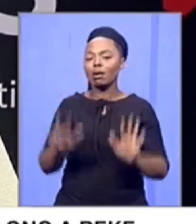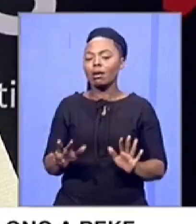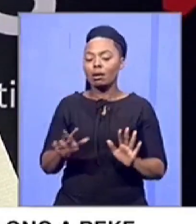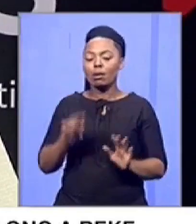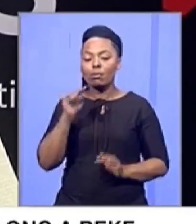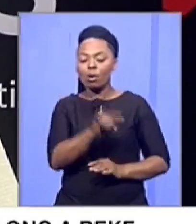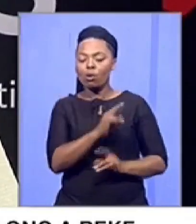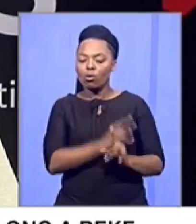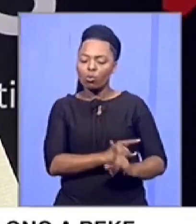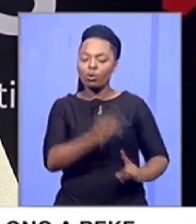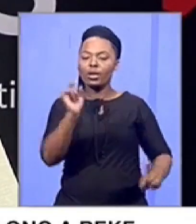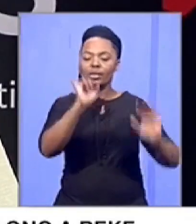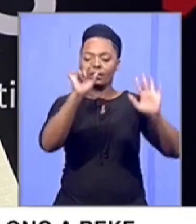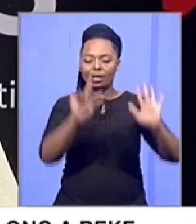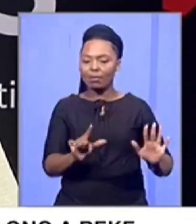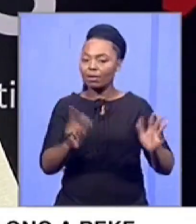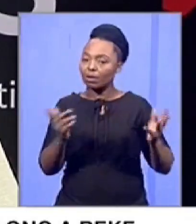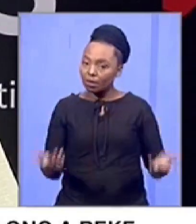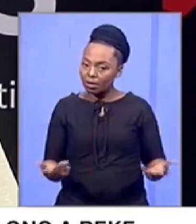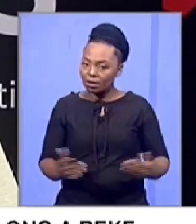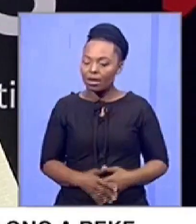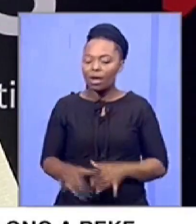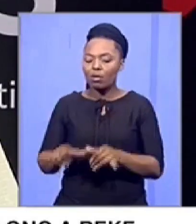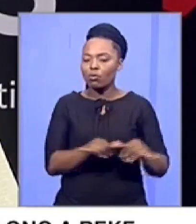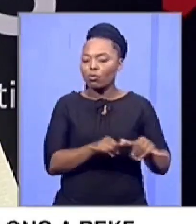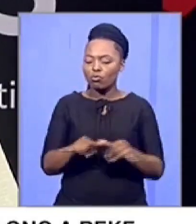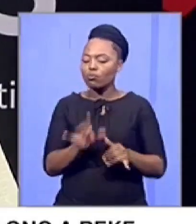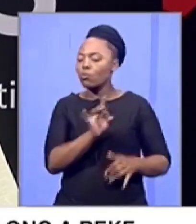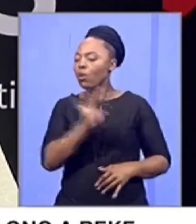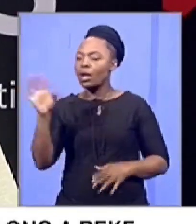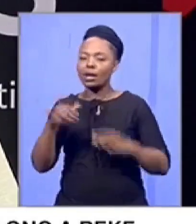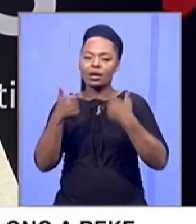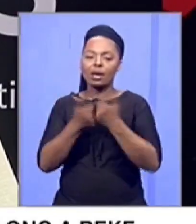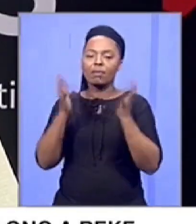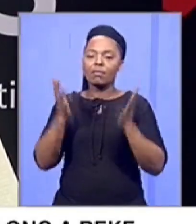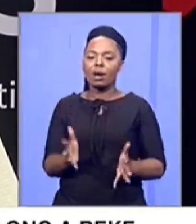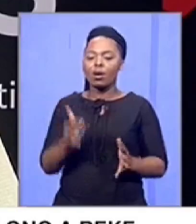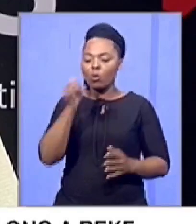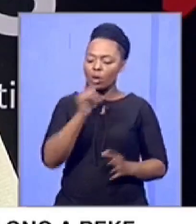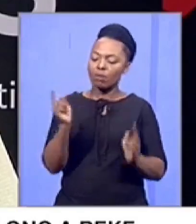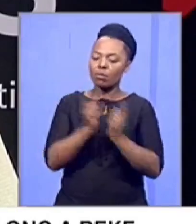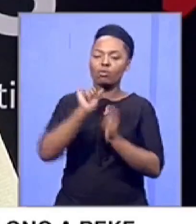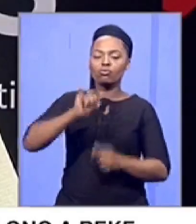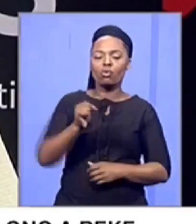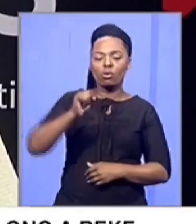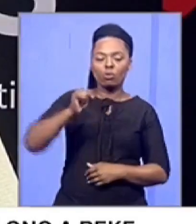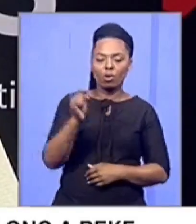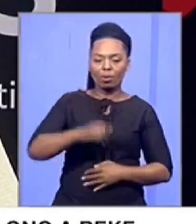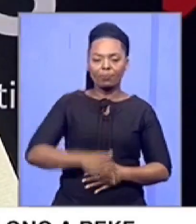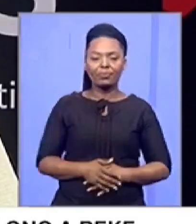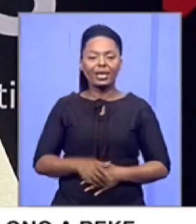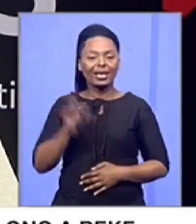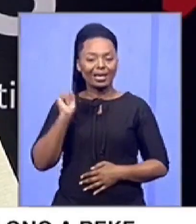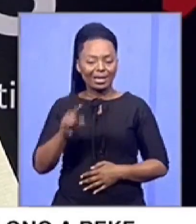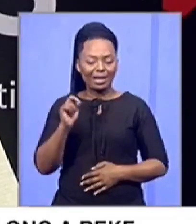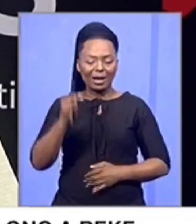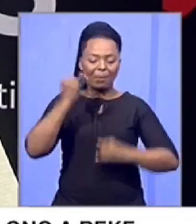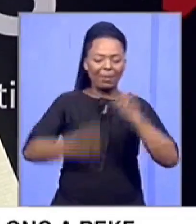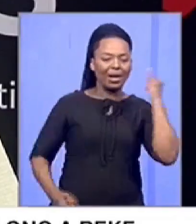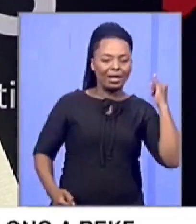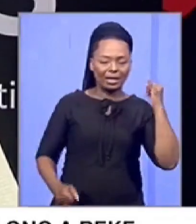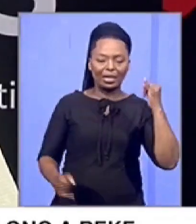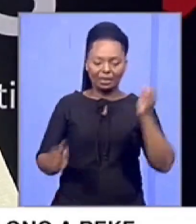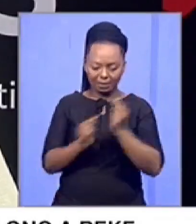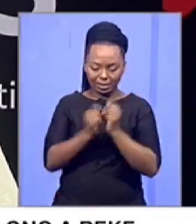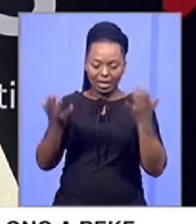tse supileng ba bapala ka o lekana papading e le nngwe le Stellenbosch le phoso e tsaetseng papadi e